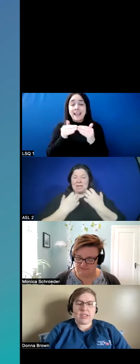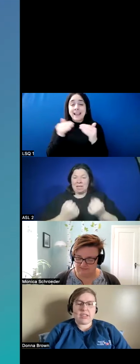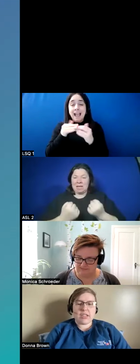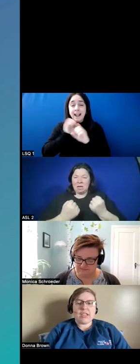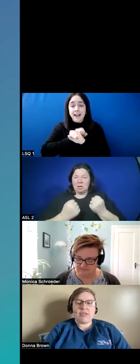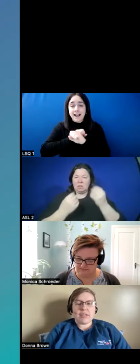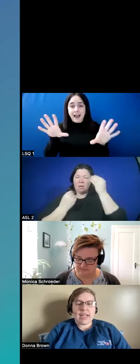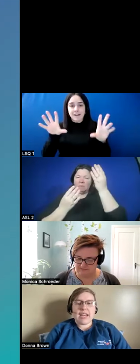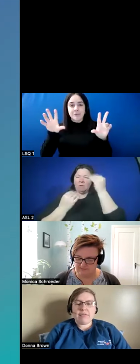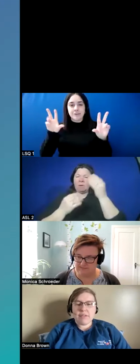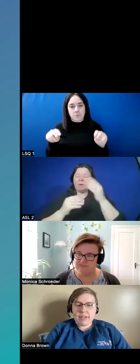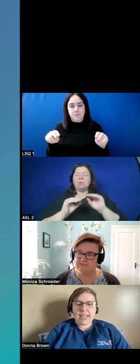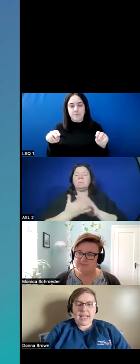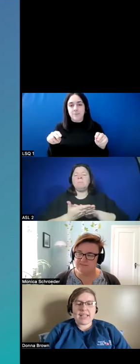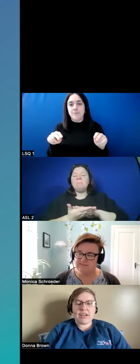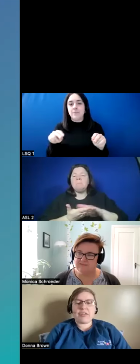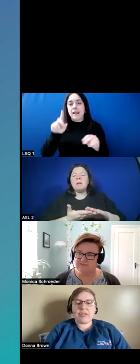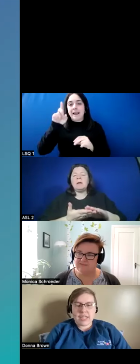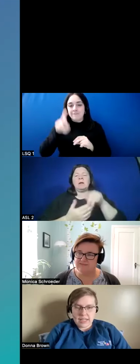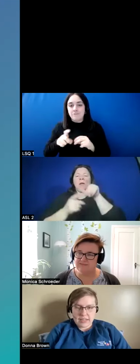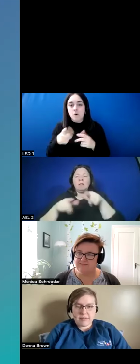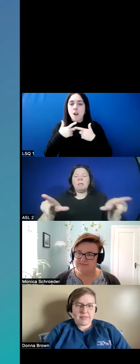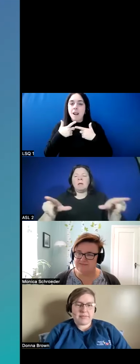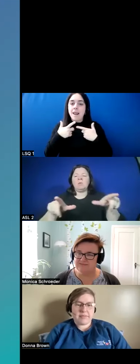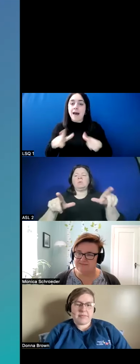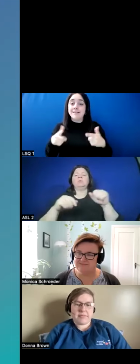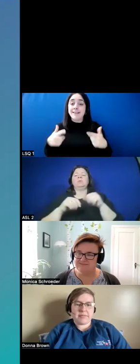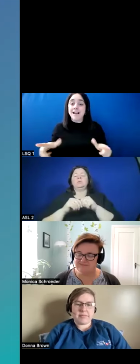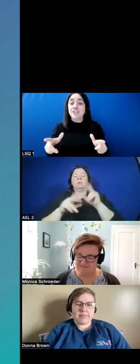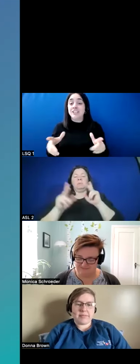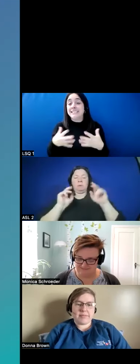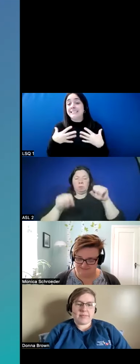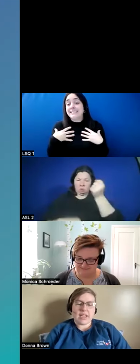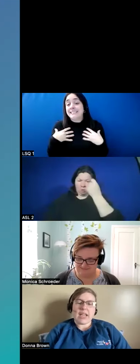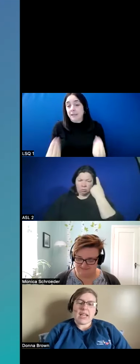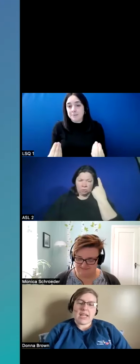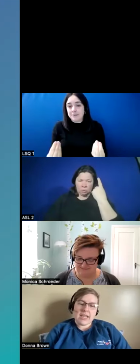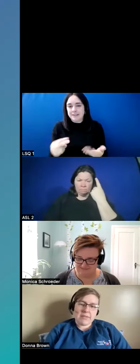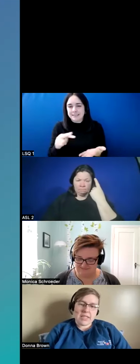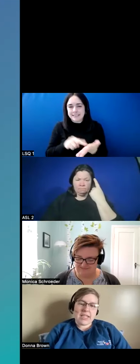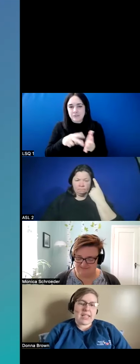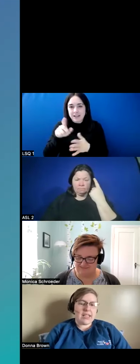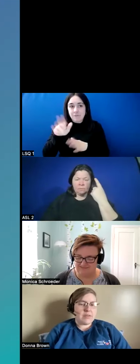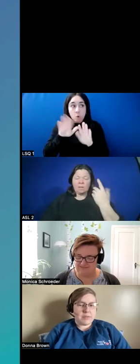de renseignements en langage simple pour que tout le monde puisse comprendre.